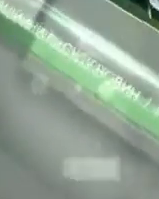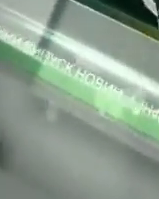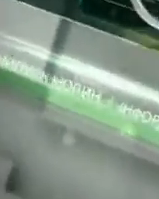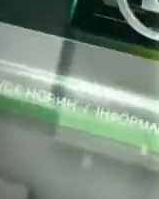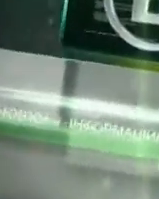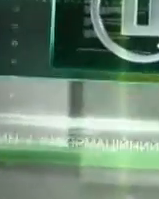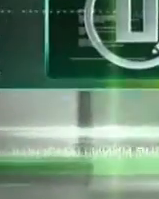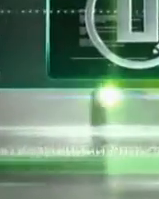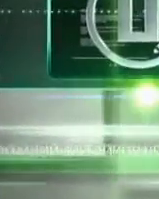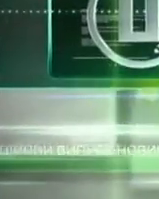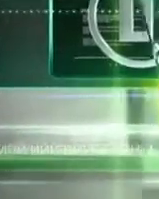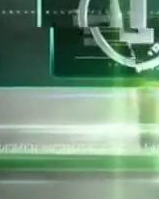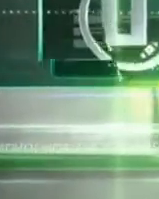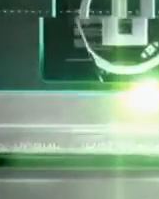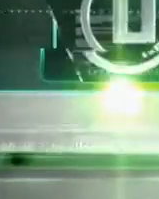Музика